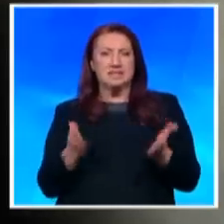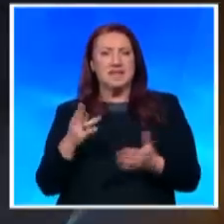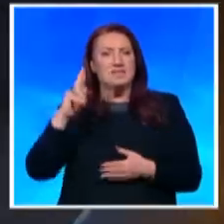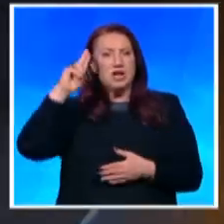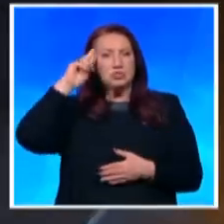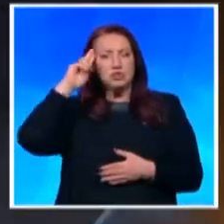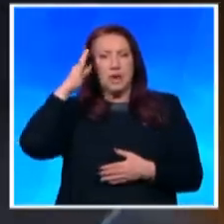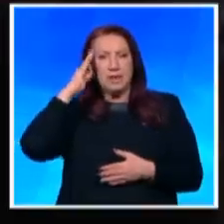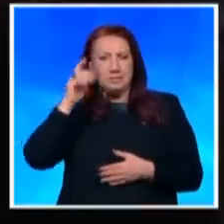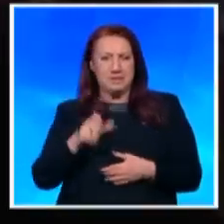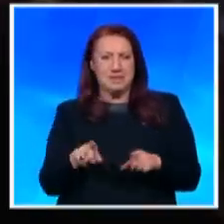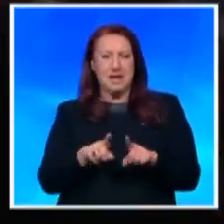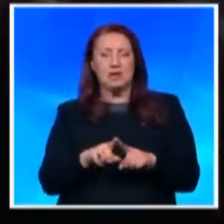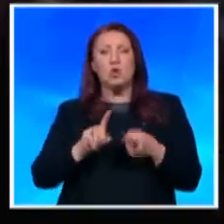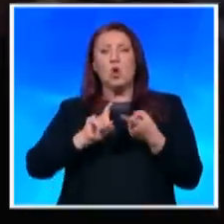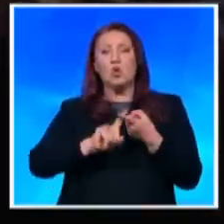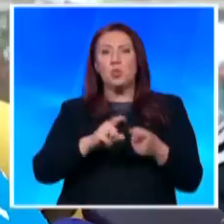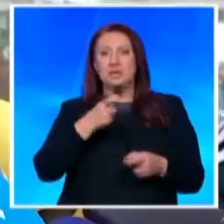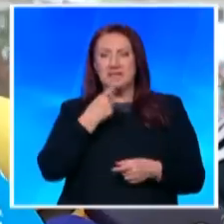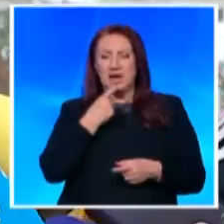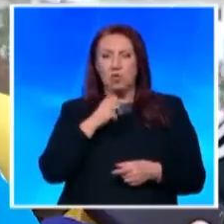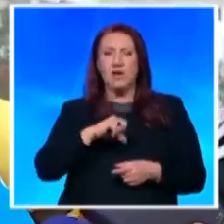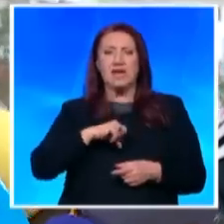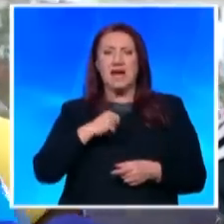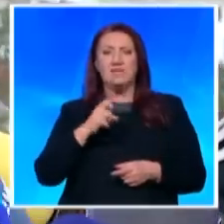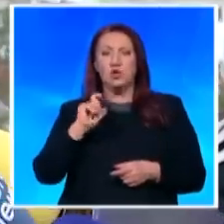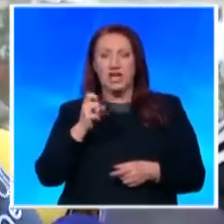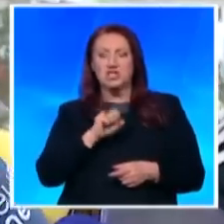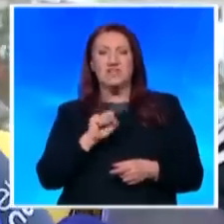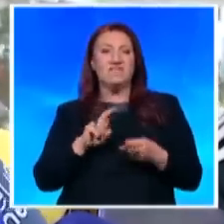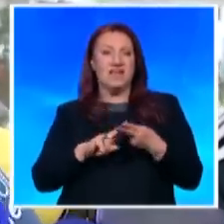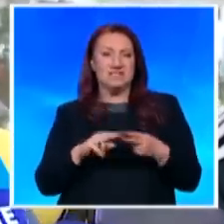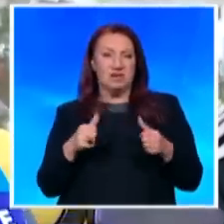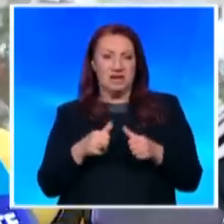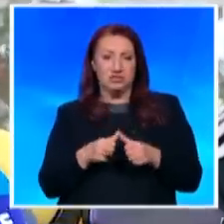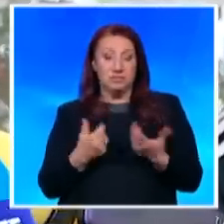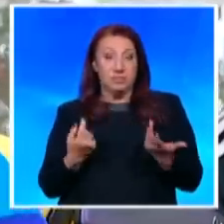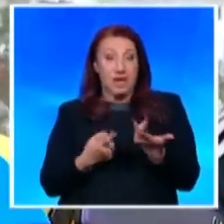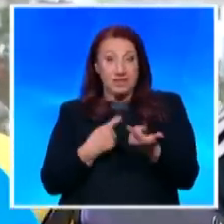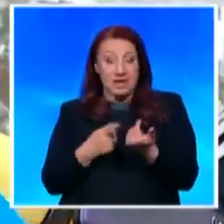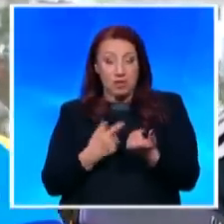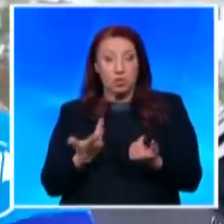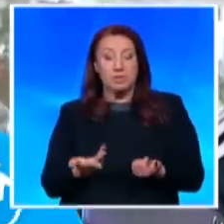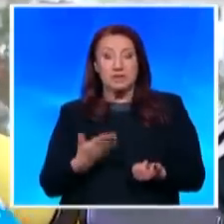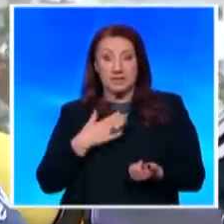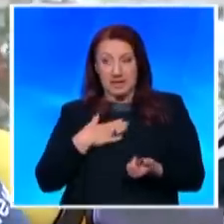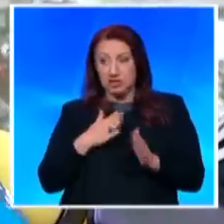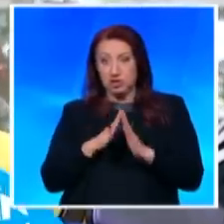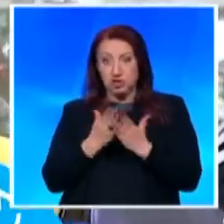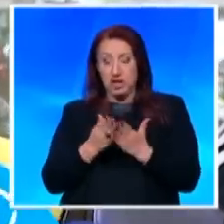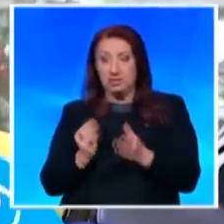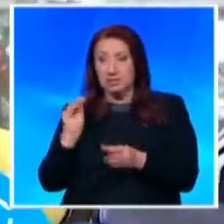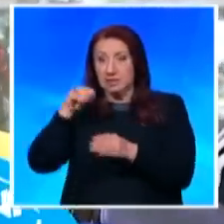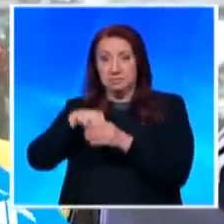Крум Зарков, Явор Гечев и Весела Лечева. Вече няколко пъти наши членове влизат в служебни кабинети без изобщо партията